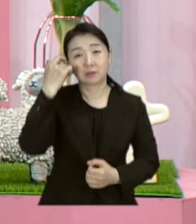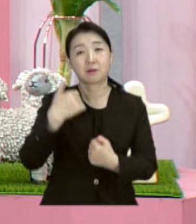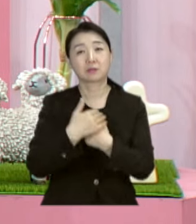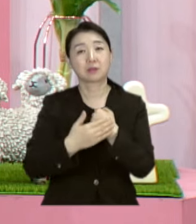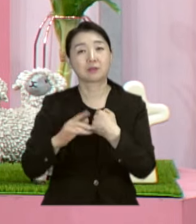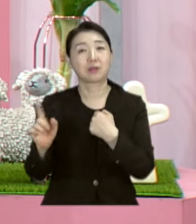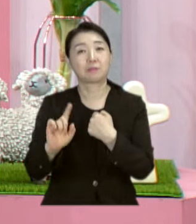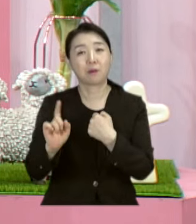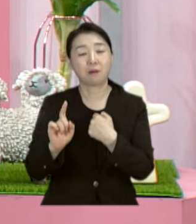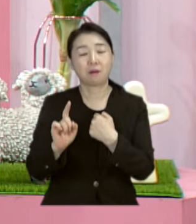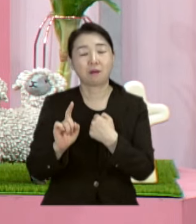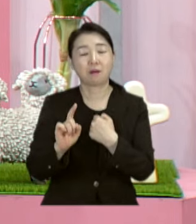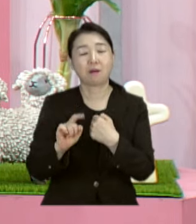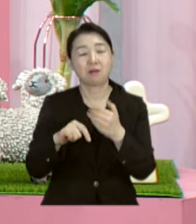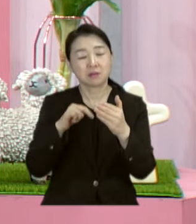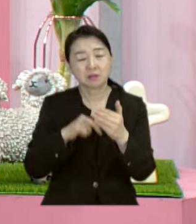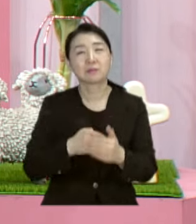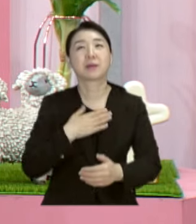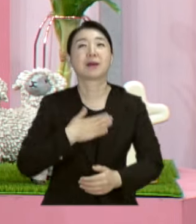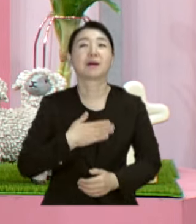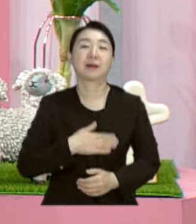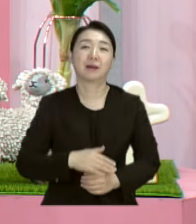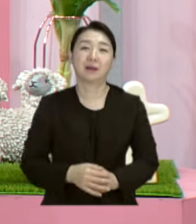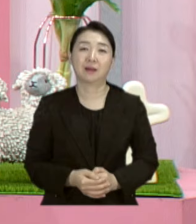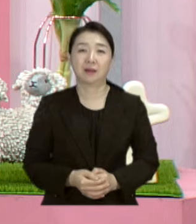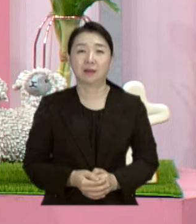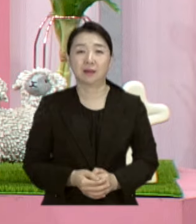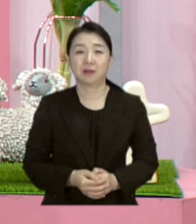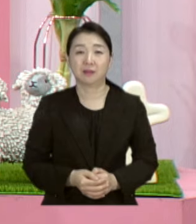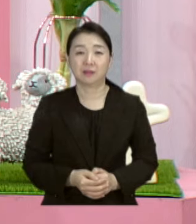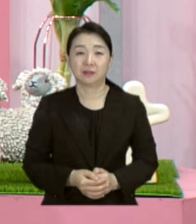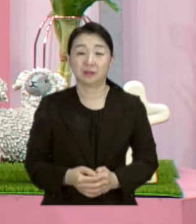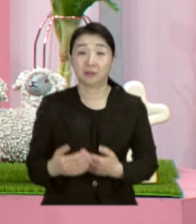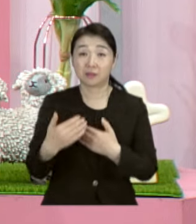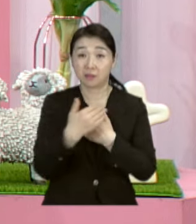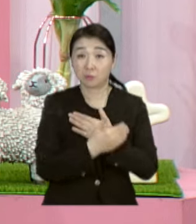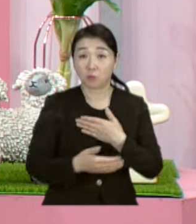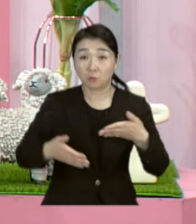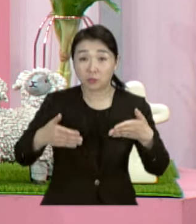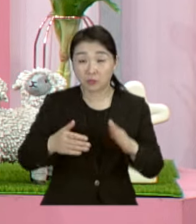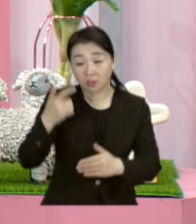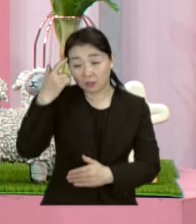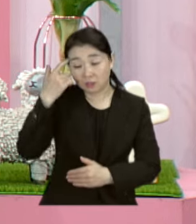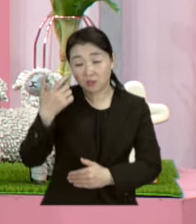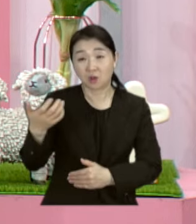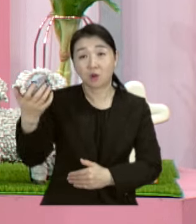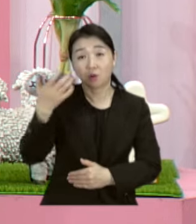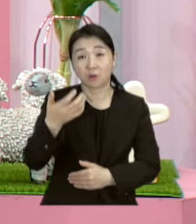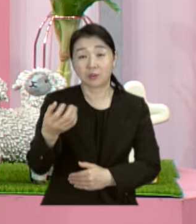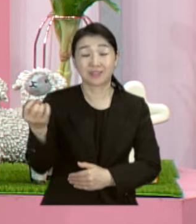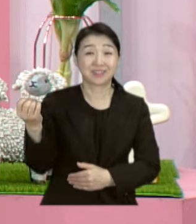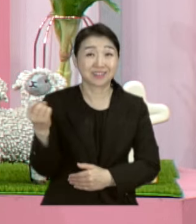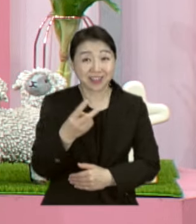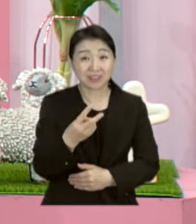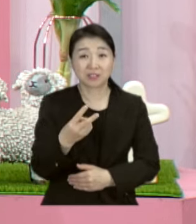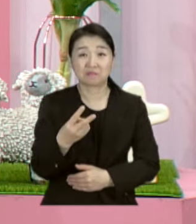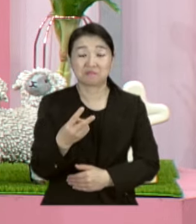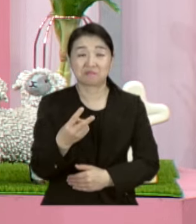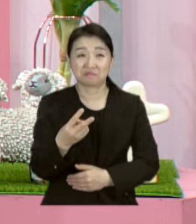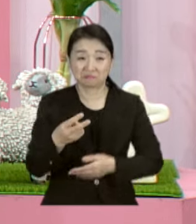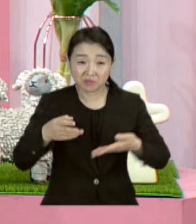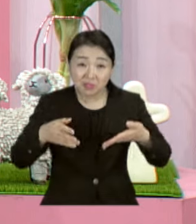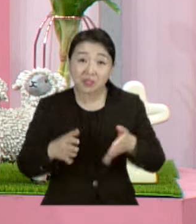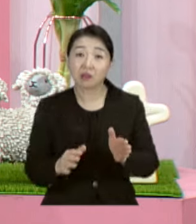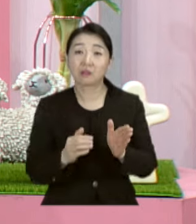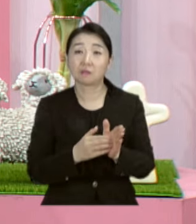은혜가 무엇인지를 깊이 있게 절감한 것인데 예. 그런 육체가 태어나고 영혼이 born again